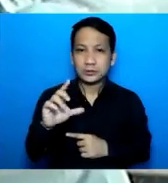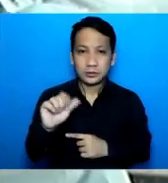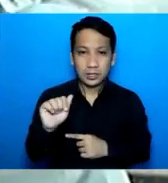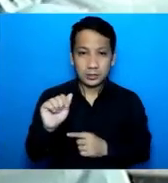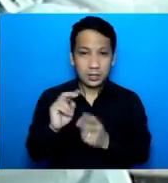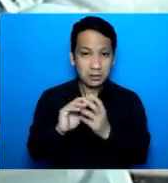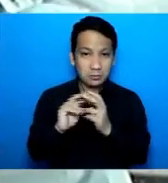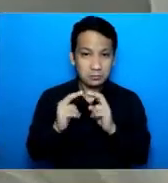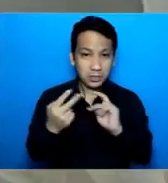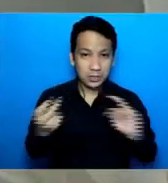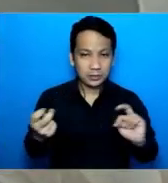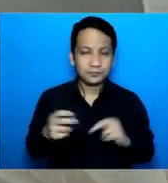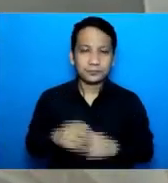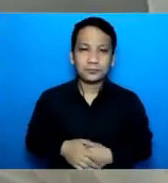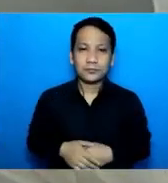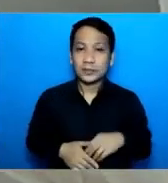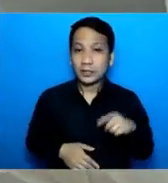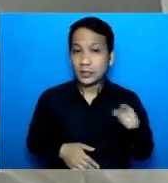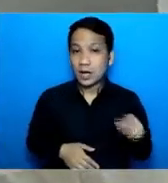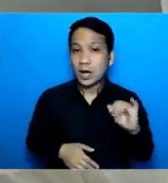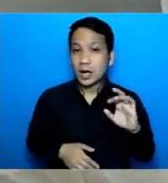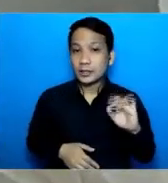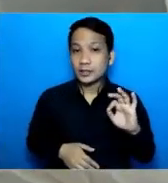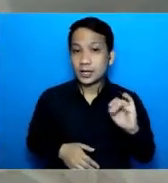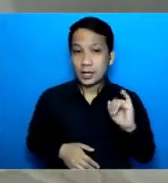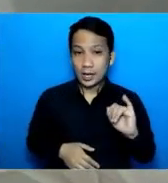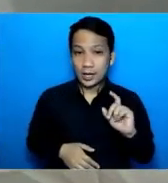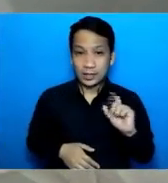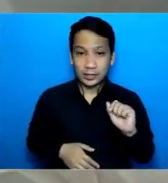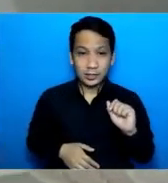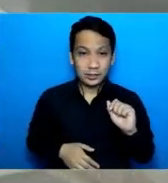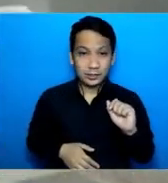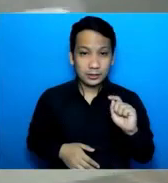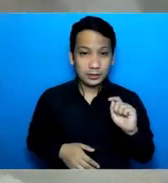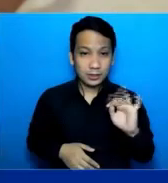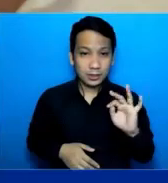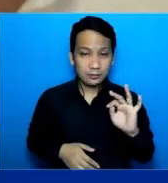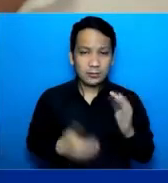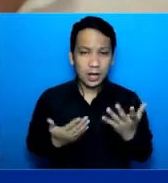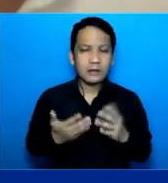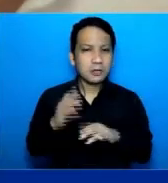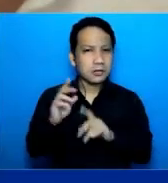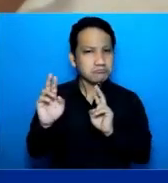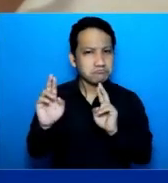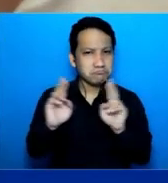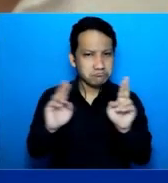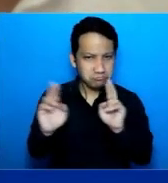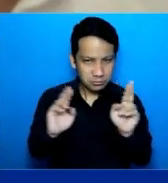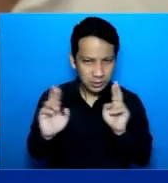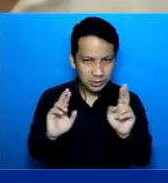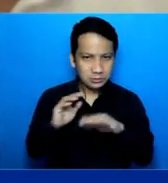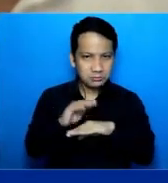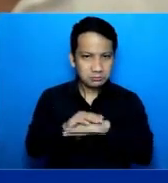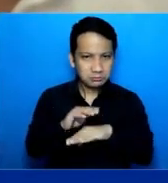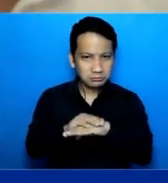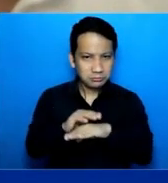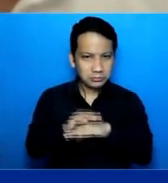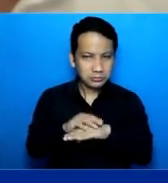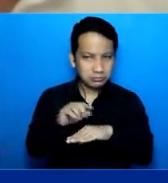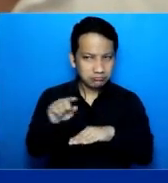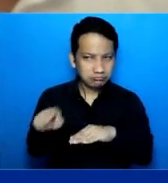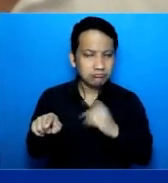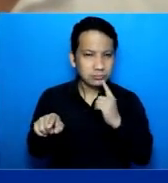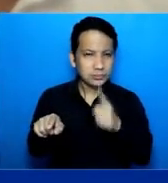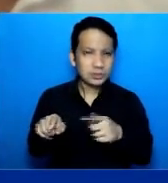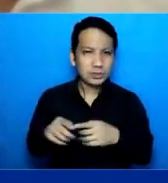ng local transmission ng nasabing variant. Reassessing our inventories of PPEs, oxygen,